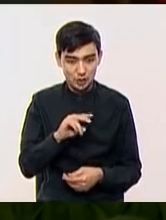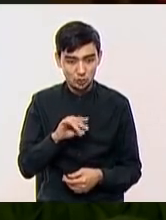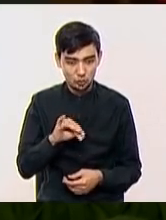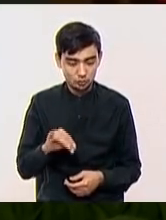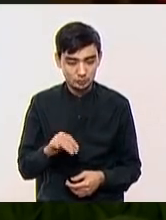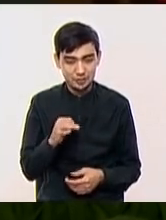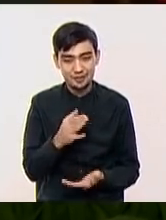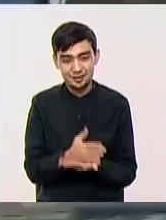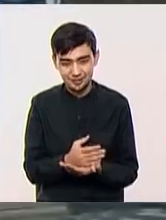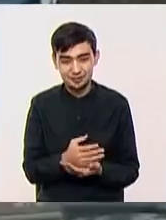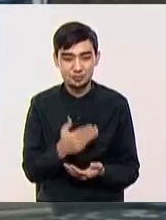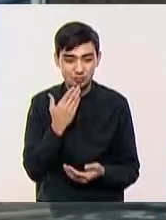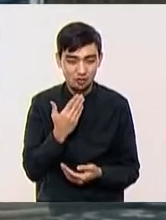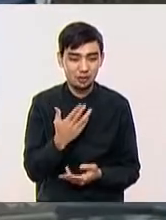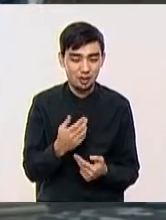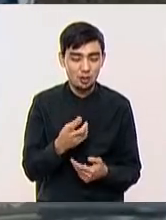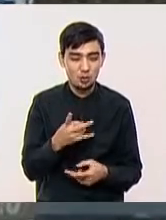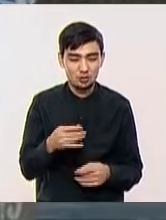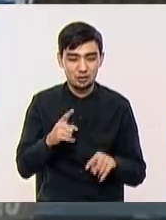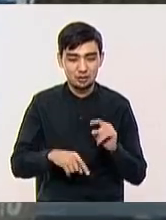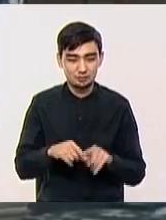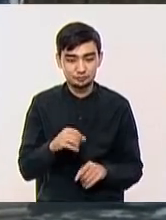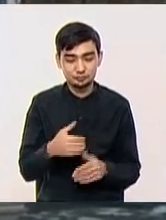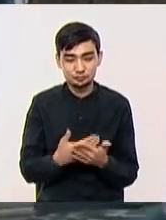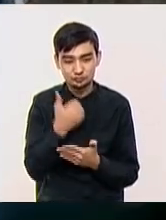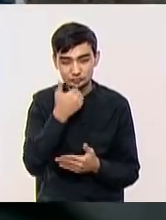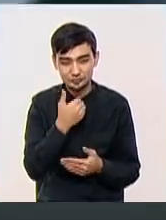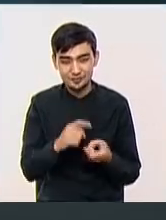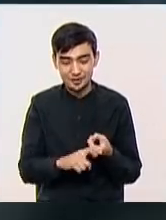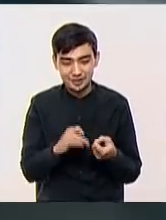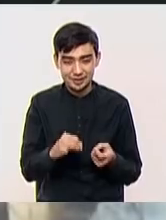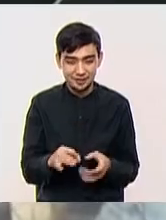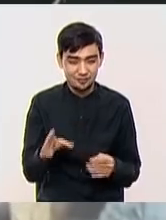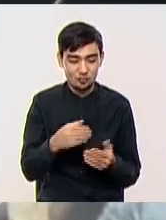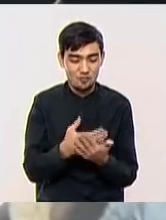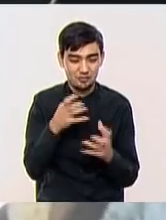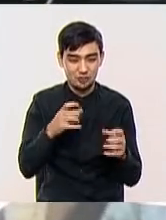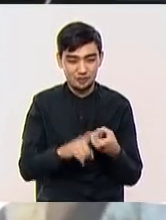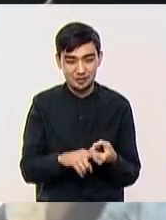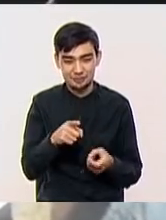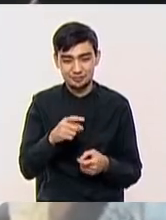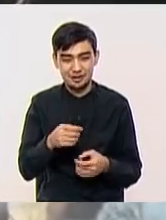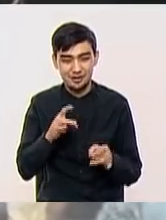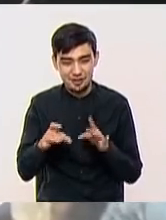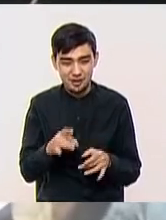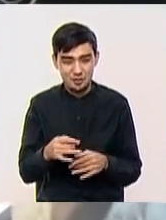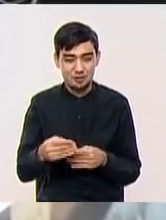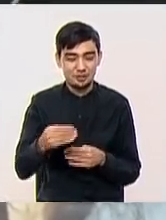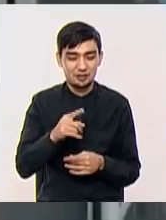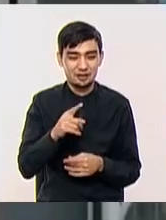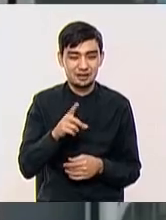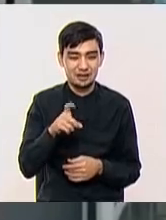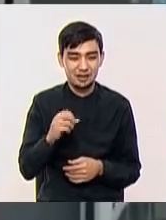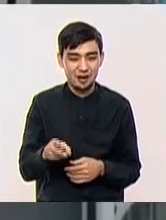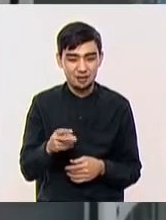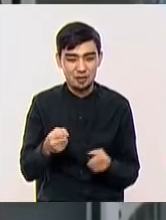Бұл сұрап жатқандар көп емес. Жаңа заңға сәйкес жол белгілеріндегі жазбаны, сондай хабарландыруларды, жарнаманы, прескуранттарды,